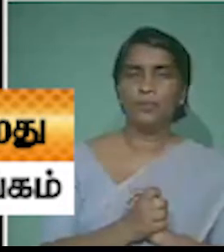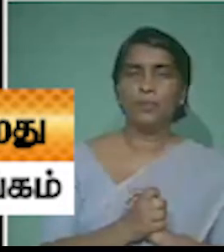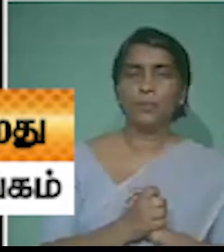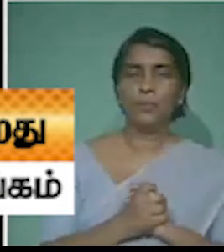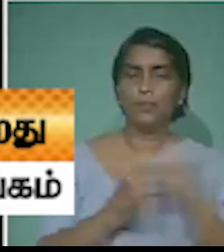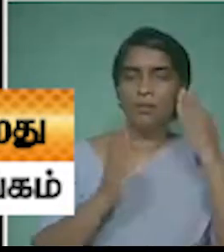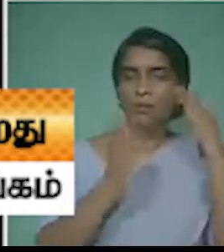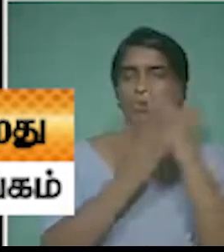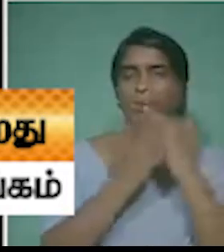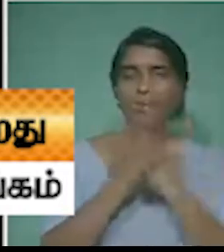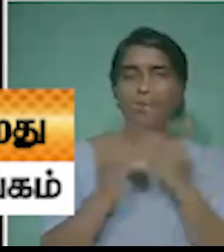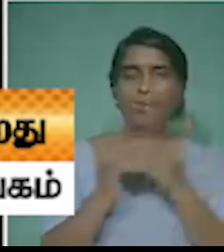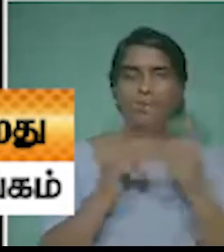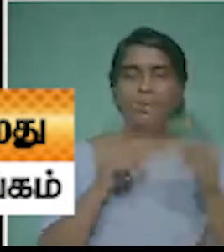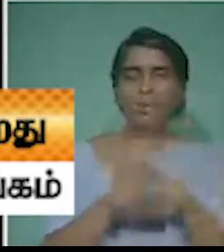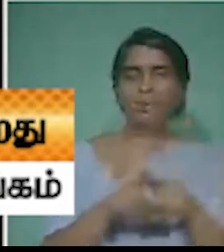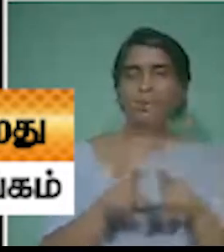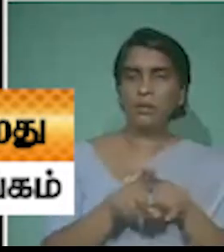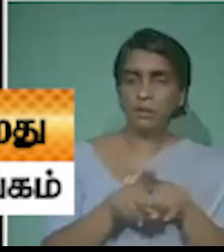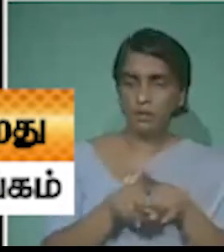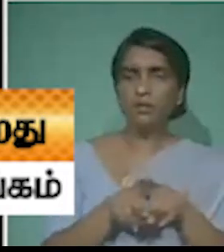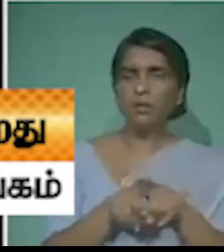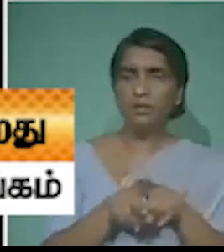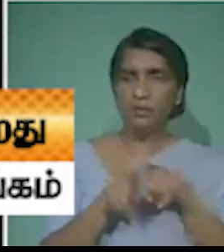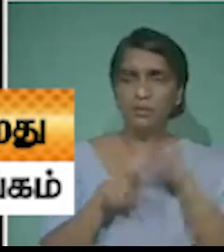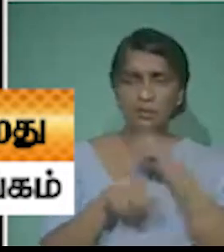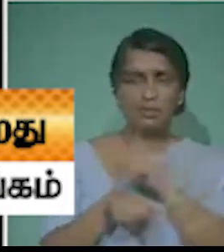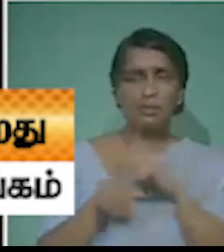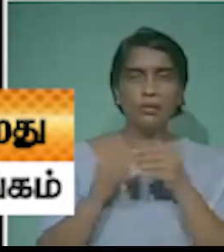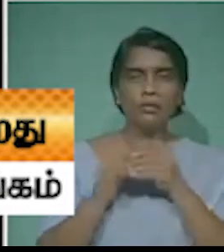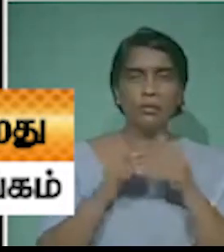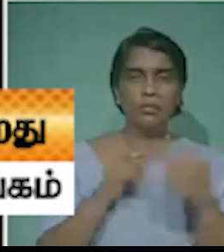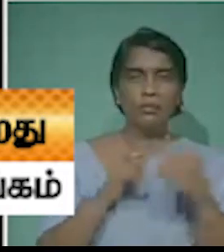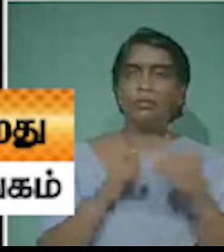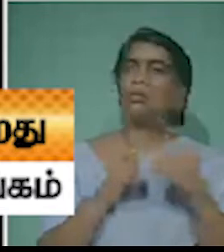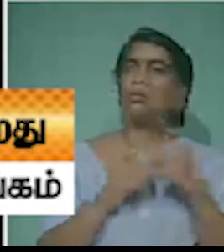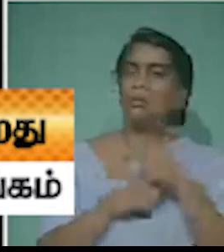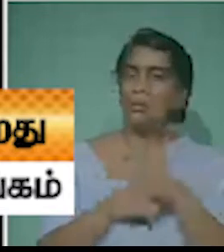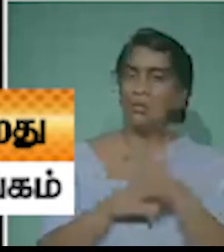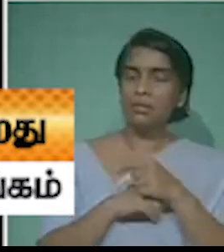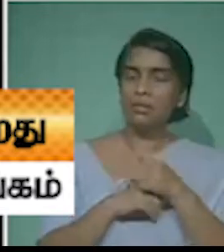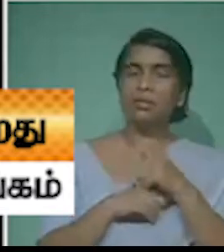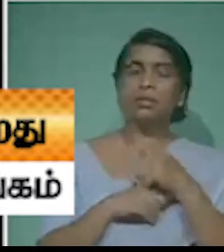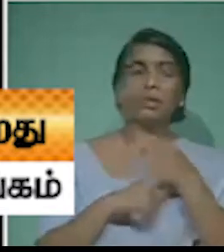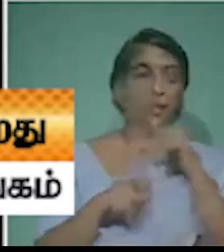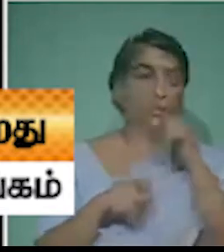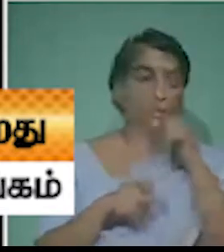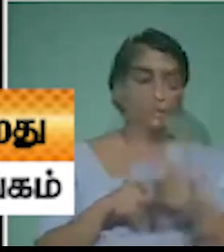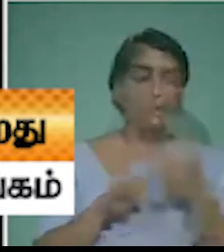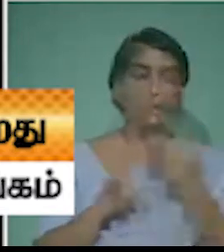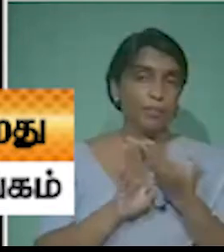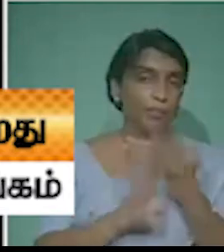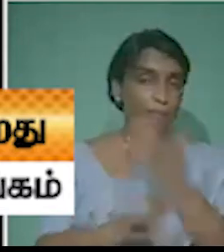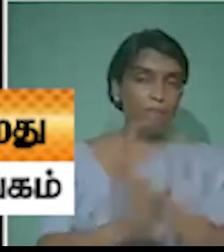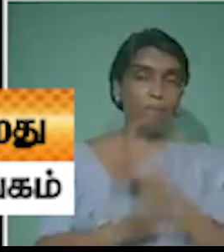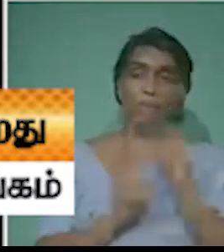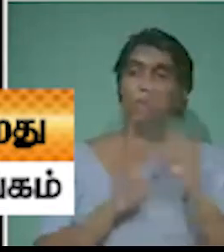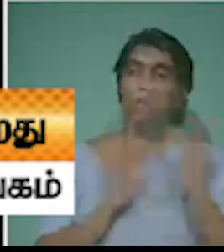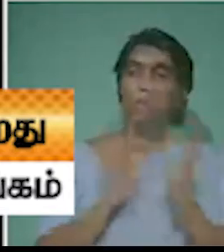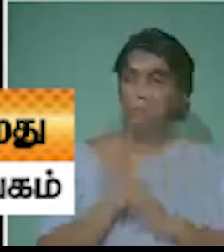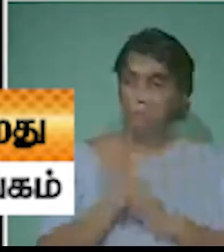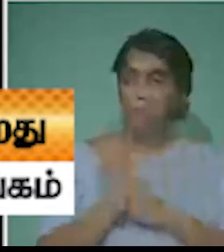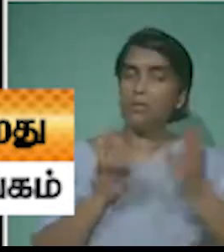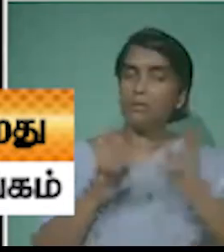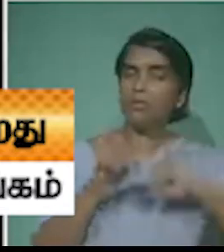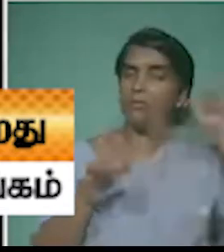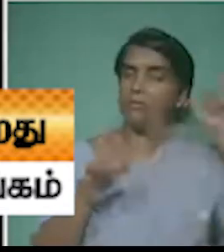பதவியிலிருந்து விலக நேரிட்டது. இதனையடுத்து மக்களால் நிராகரிக்கப்பட்ட நாடாளுமன்ற உறுப்பினர்களால் ரணில் விக்ரமசிங்க ஜனாதிபதியாக தெரிவு செய்யப்பட்டுள்ளார். கடந்த